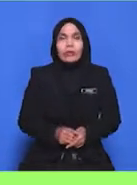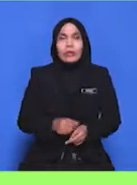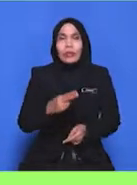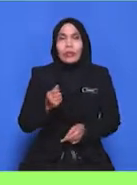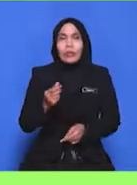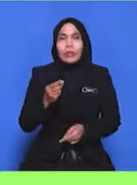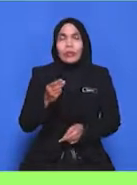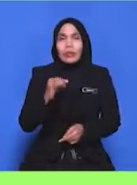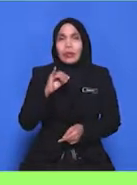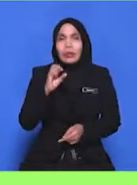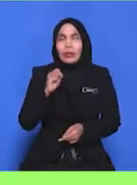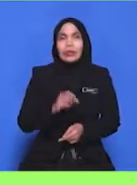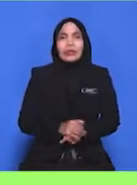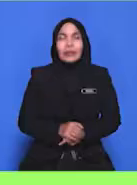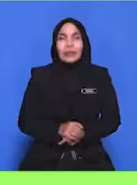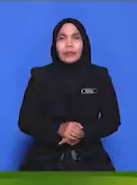hadis dan nahwu.